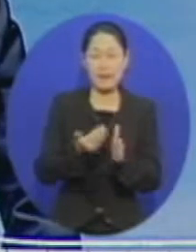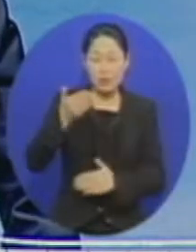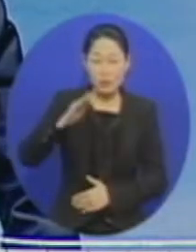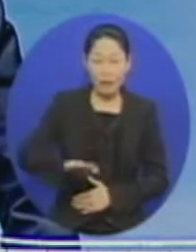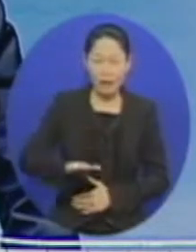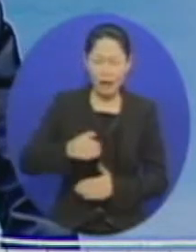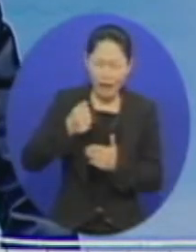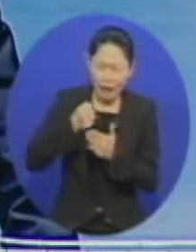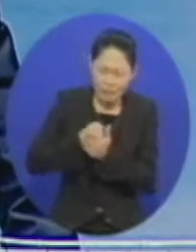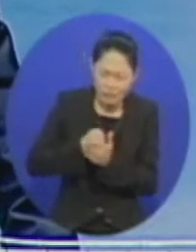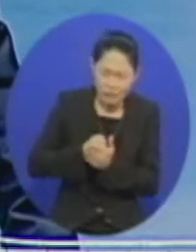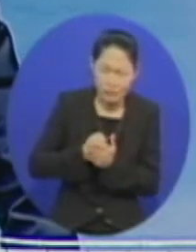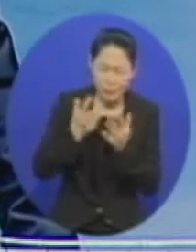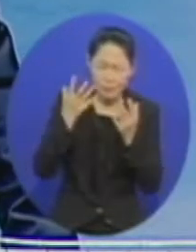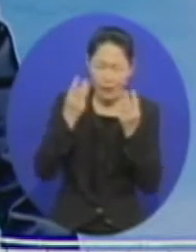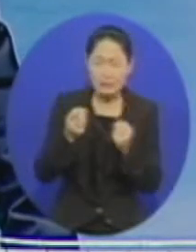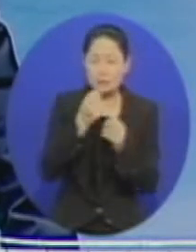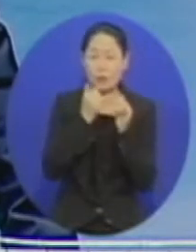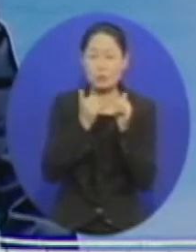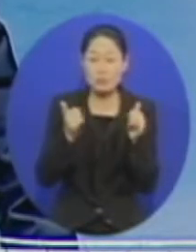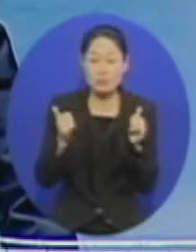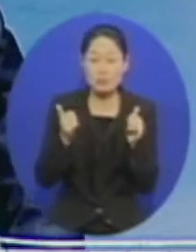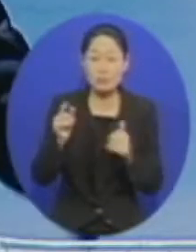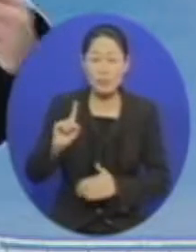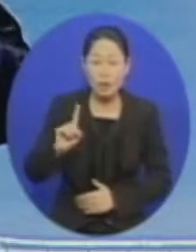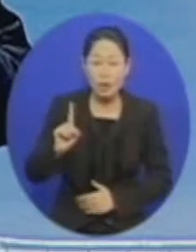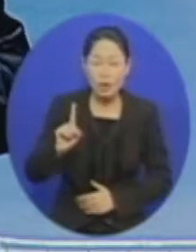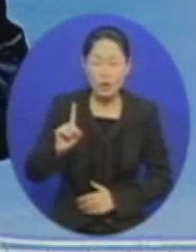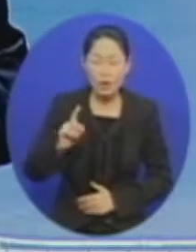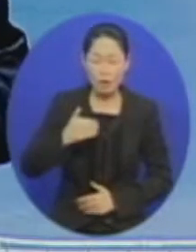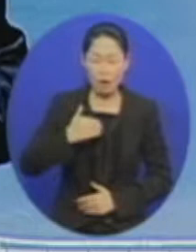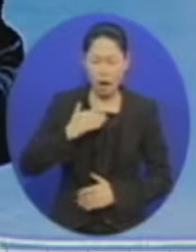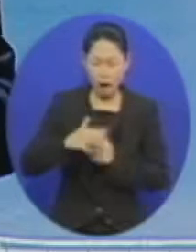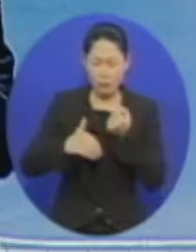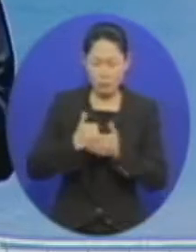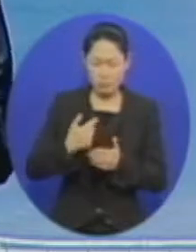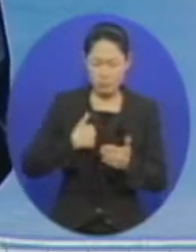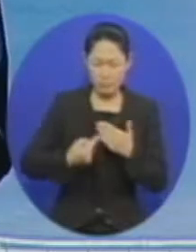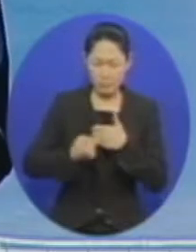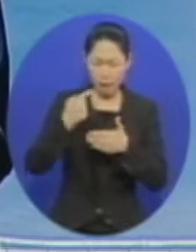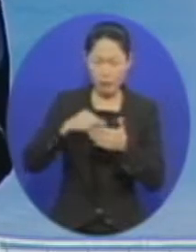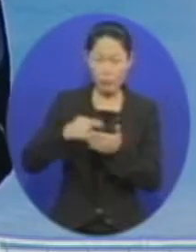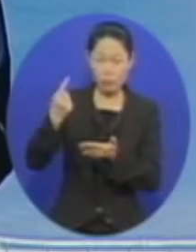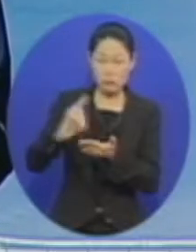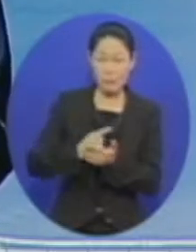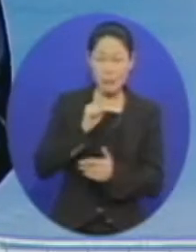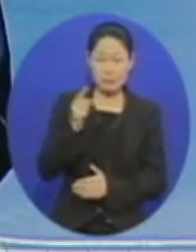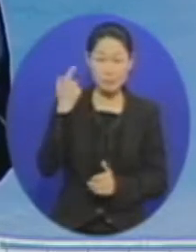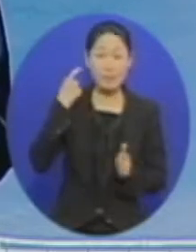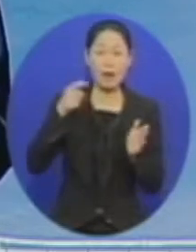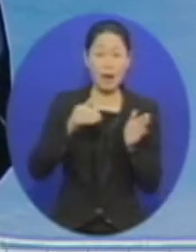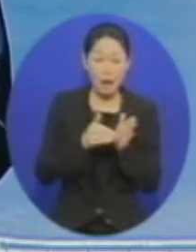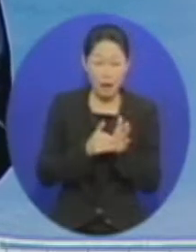근데 안타깝게도 많은 성도들이 하나님이 내 마음의 오신다는 말씀을 듣고도